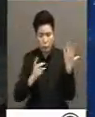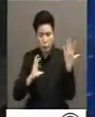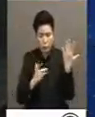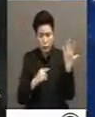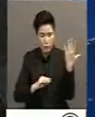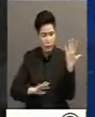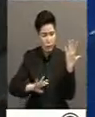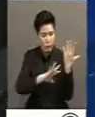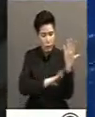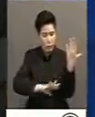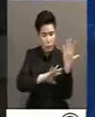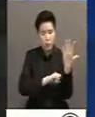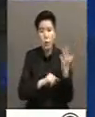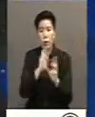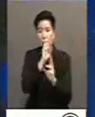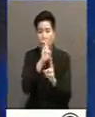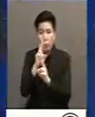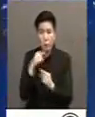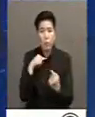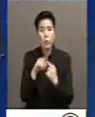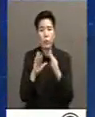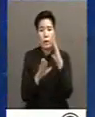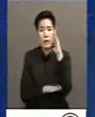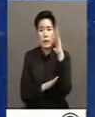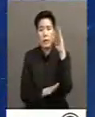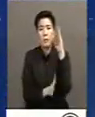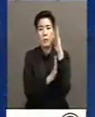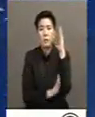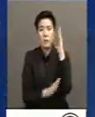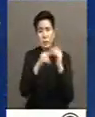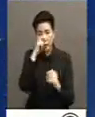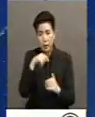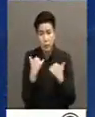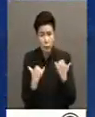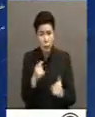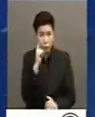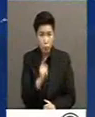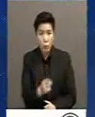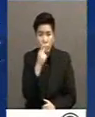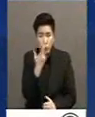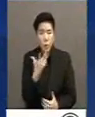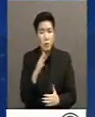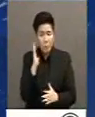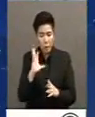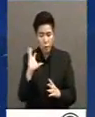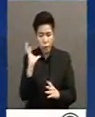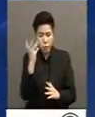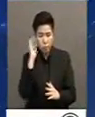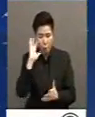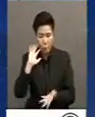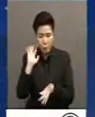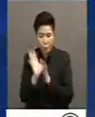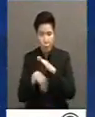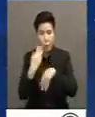ให้พื้นที่บริเวณที่ต้องเฝ้าระวังนั่นก็คือภาคใต้ทั้งหมดเลยนะครับมีการประเมินกันว่าหลังจากที่พัฒนาตัวกลายเป็นพ